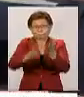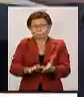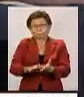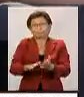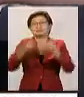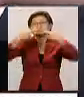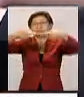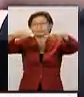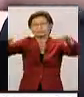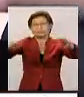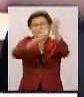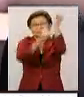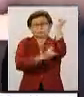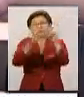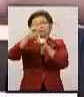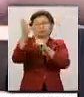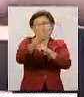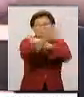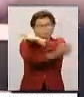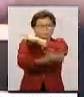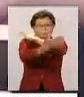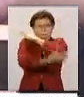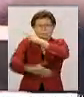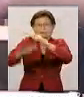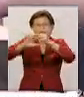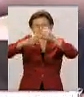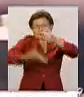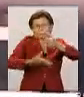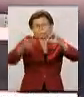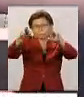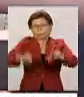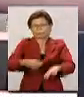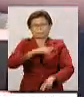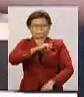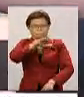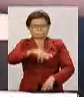selepas merasmikan Yayasan Kebajikan Negara Tabung Rakyat Palestin di Putrajaya.